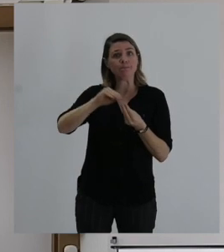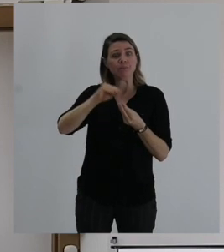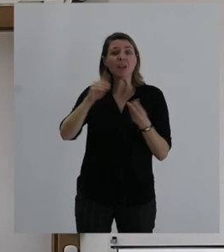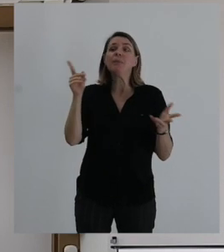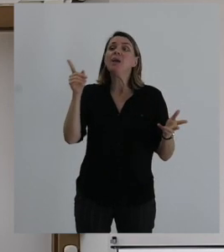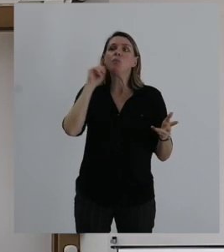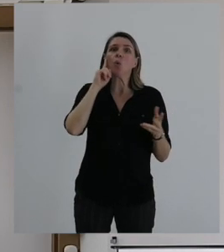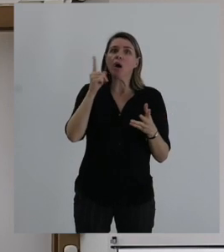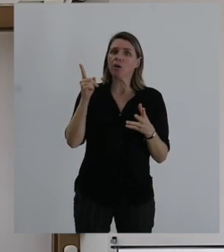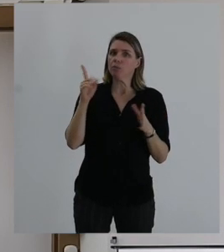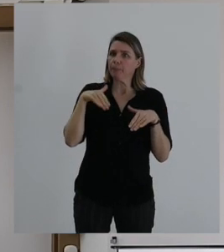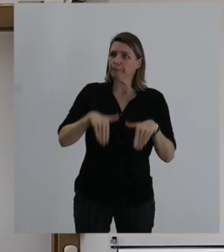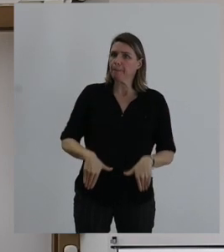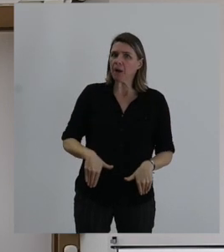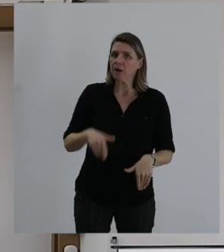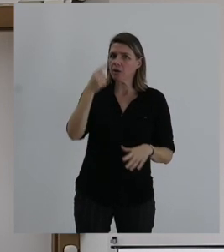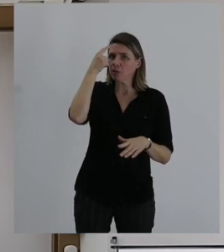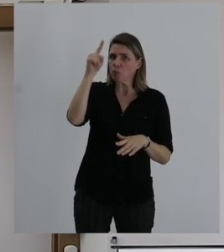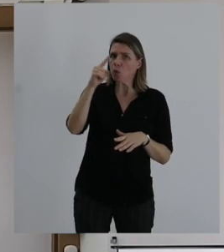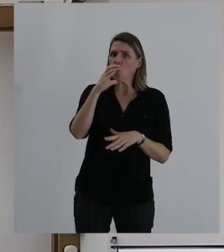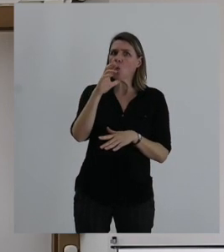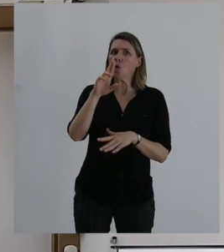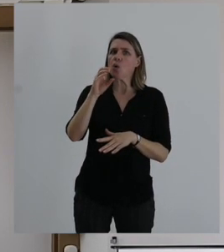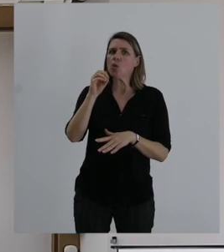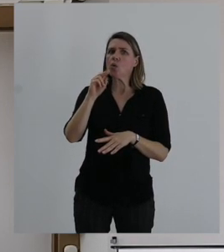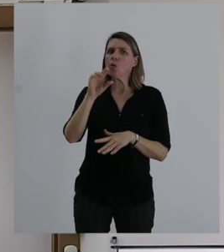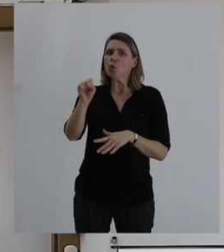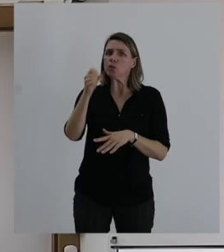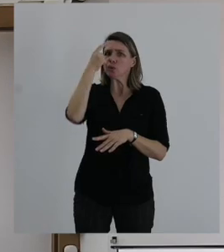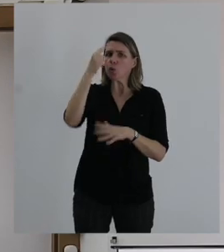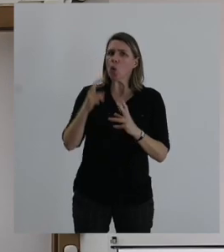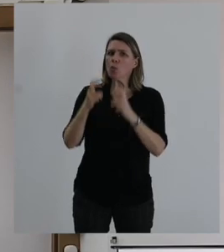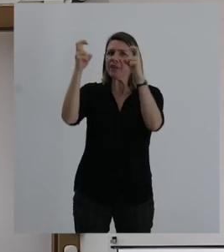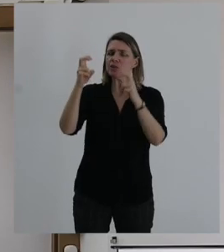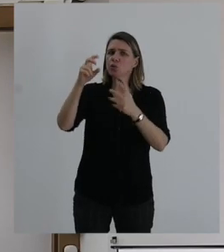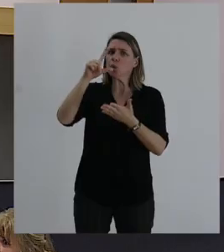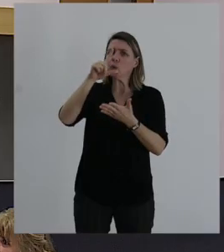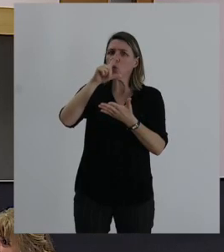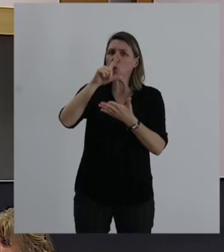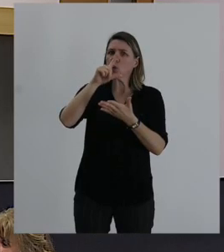vous êtes-vous abstenu pour votre CROUS concernant l'augmentation des loyers ?